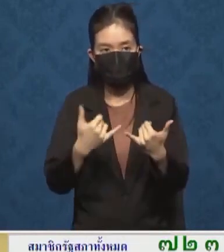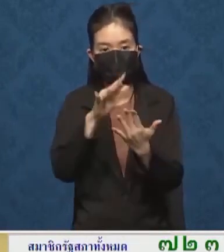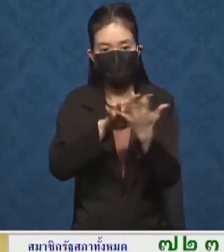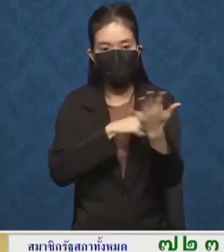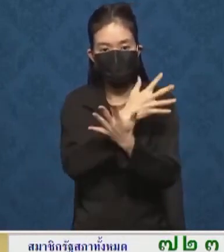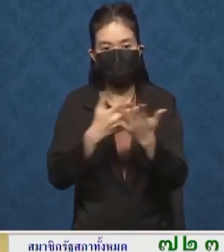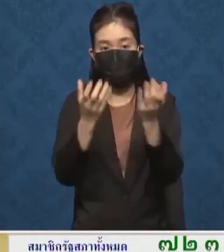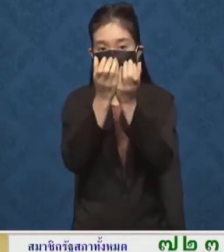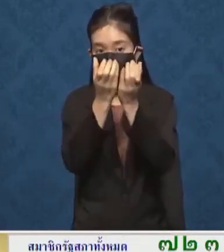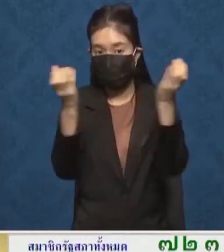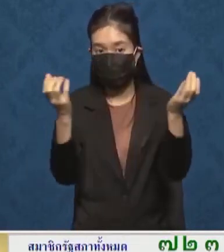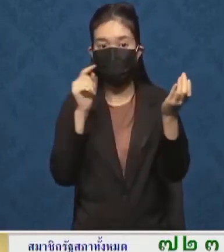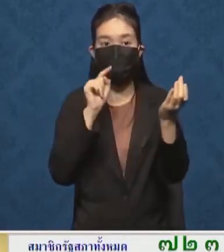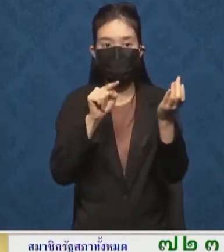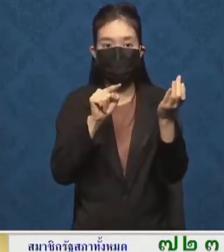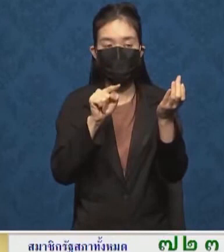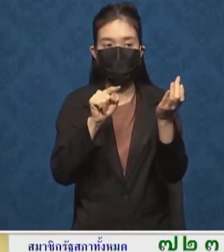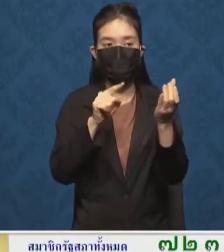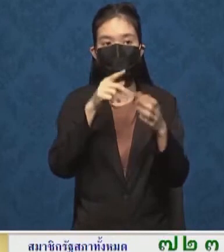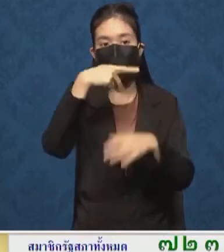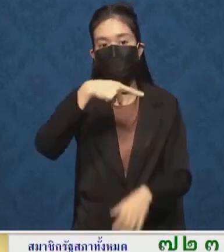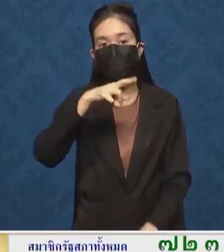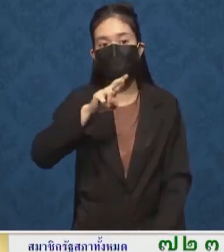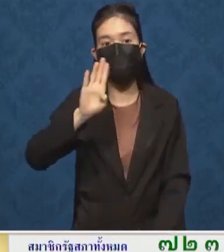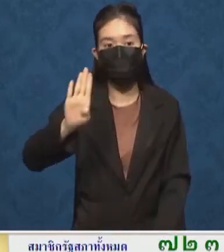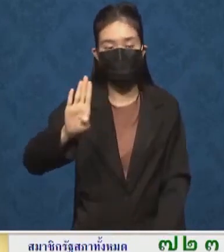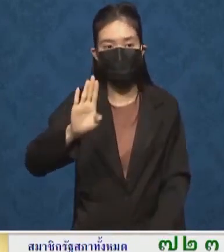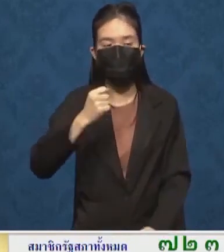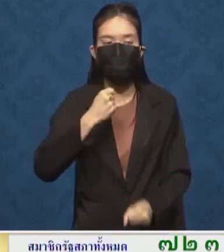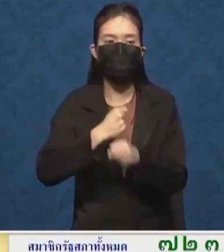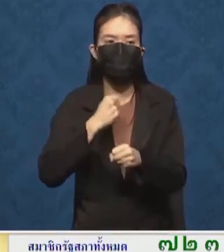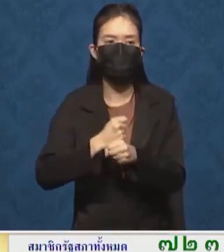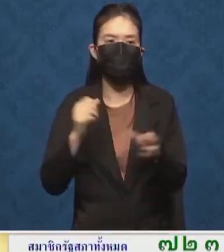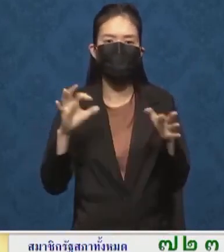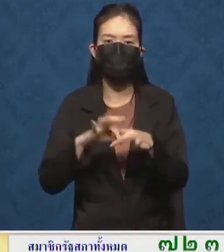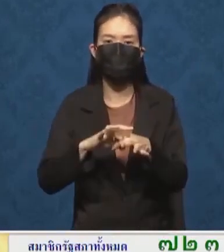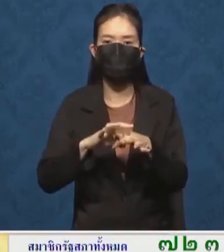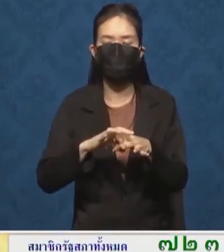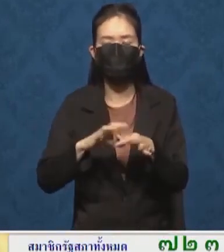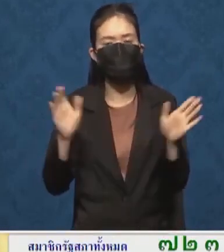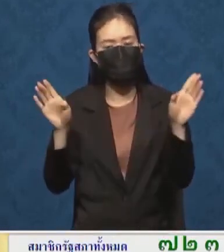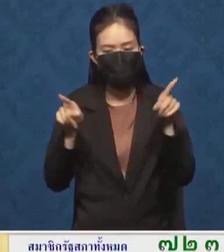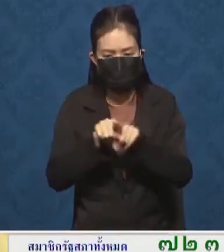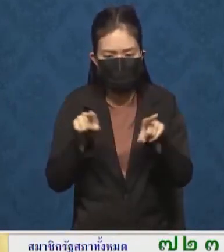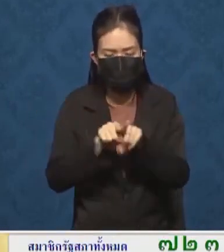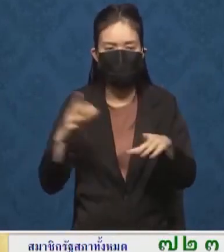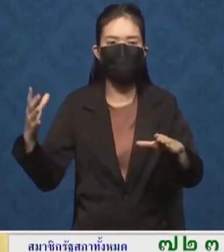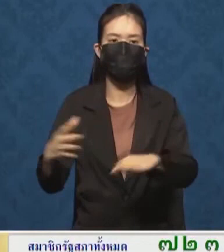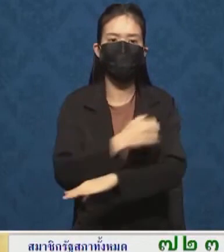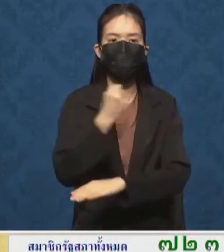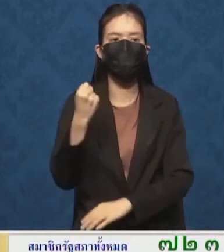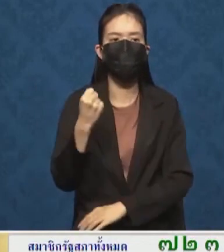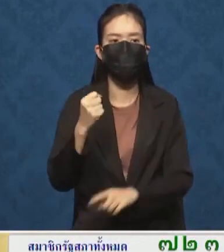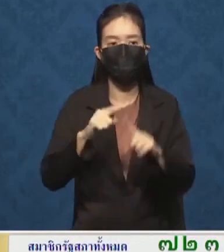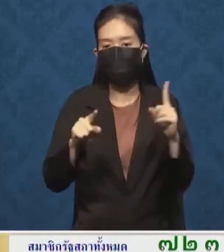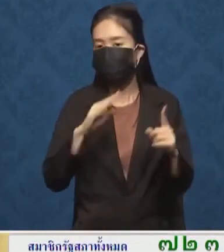ไว้และการออกพรบจัดทำยุทธศาสตร์ชาติจะเป็นเพียงแค่เครื่องมือทางการเมืองถ้าหากไม่มีใครทำต